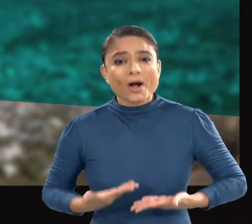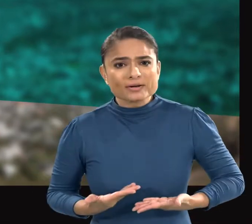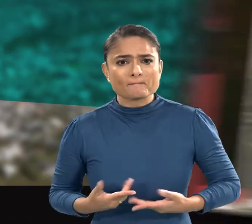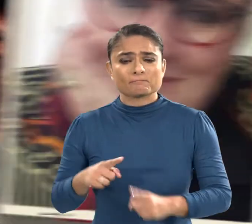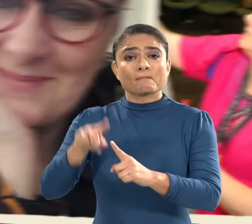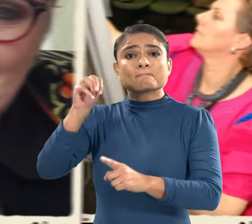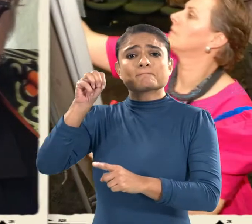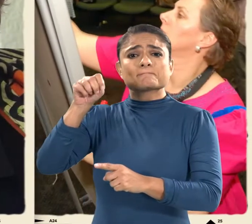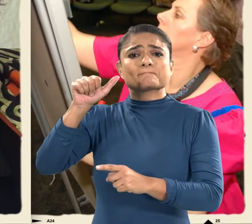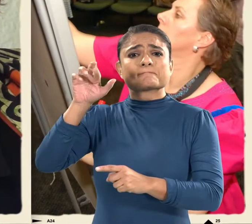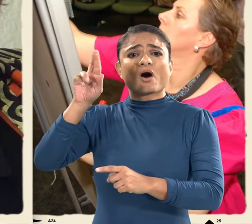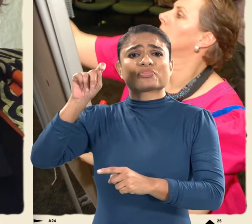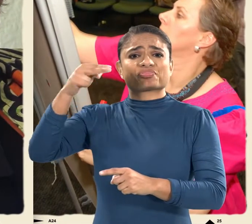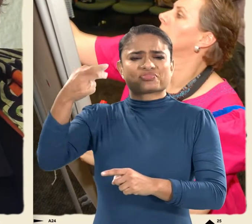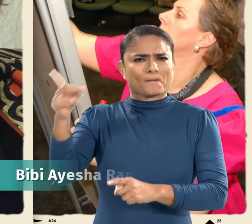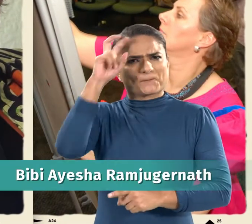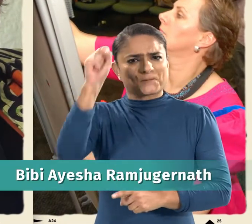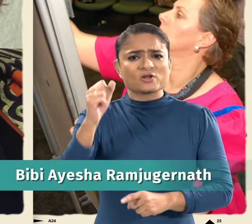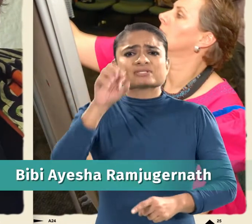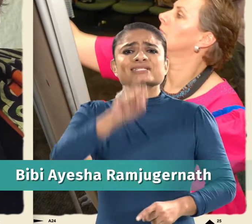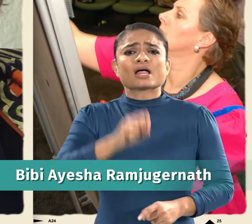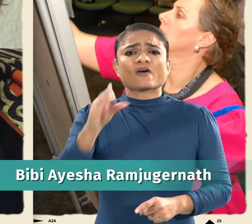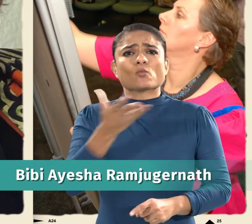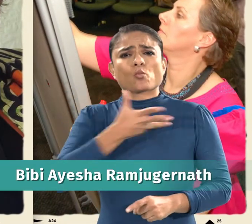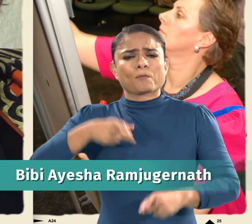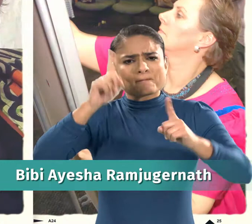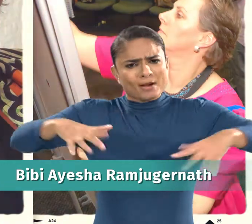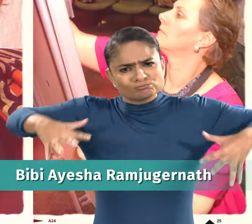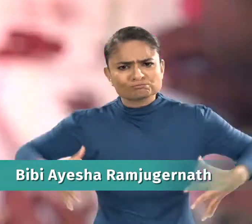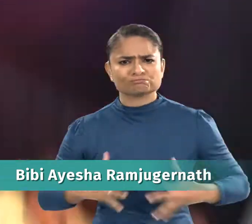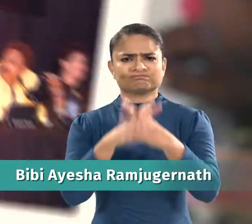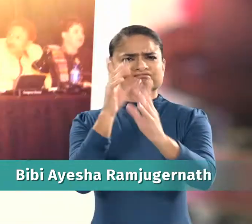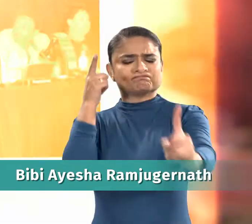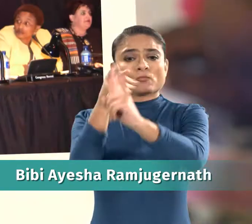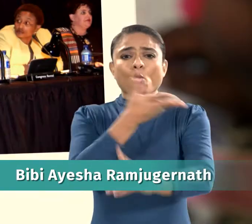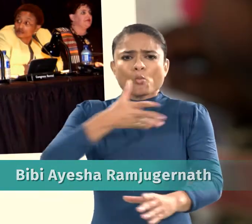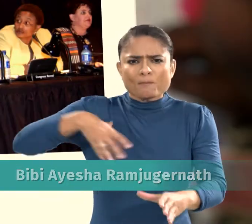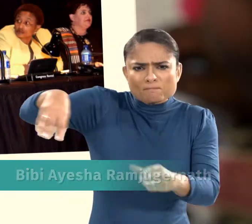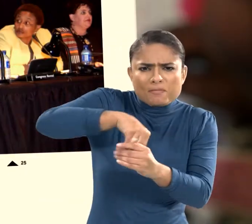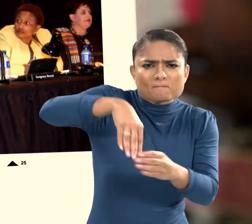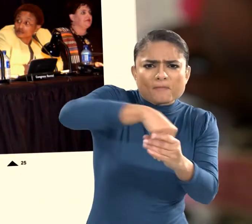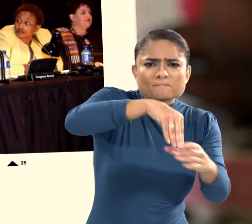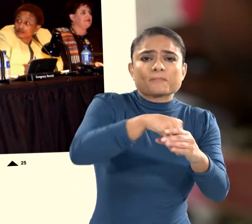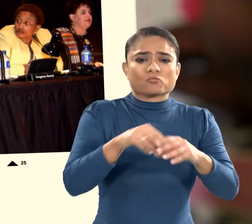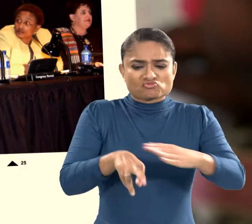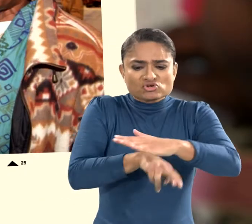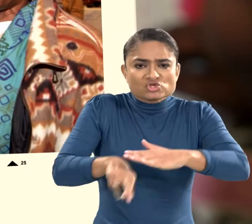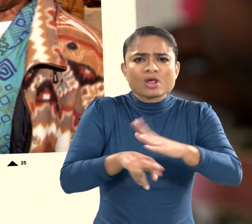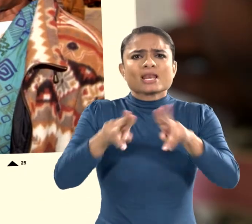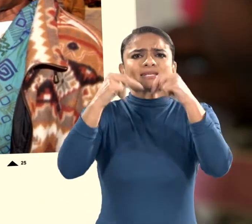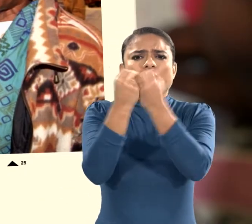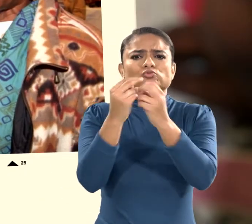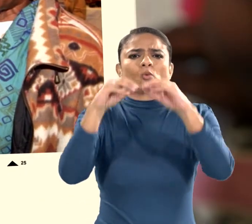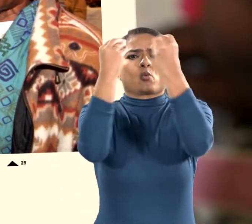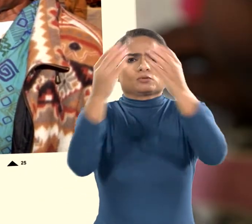Welcome back. Martha Miller believes that the women of South Africa stand together for women's participation on issues of national,